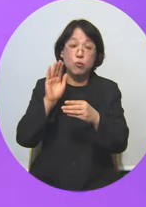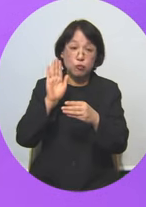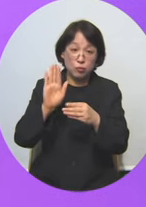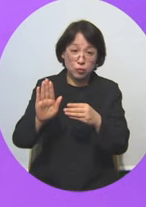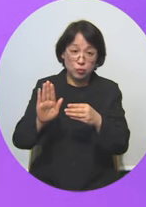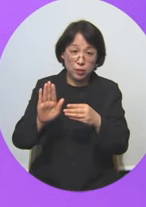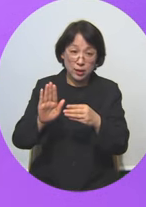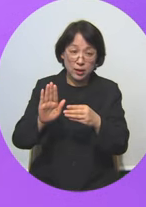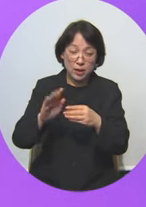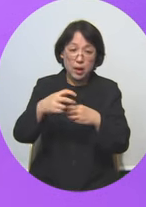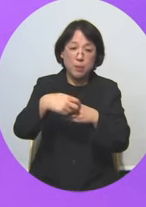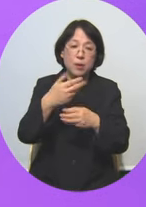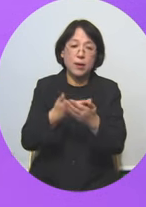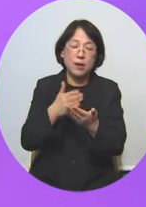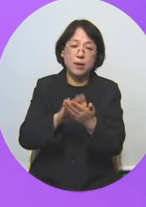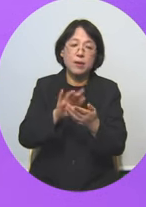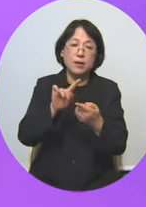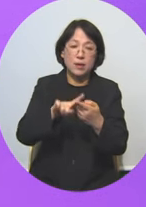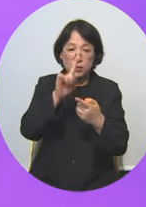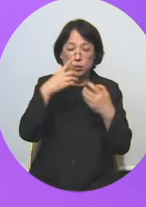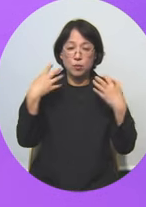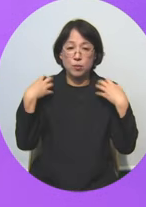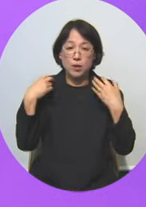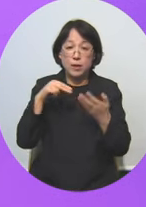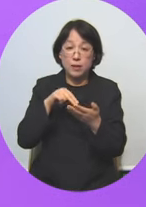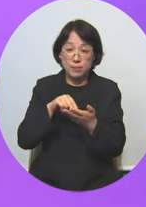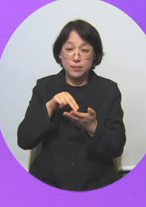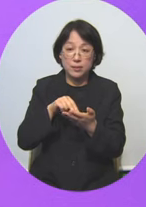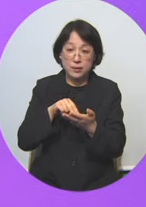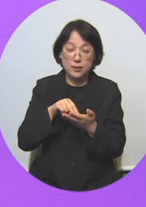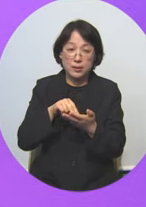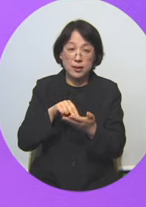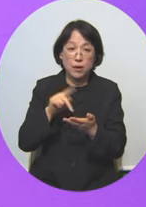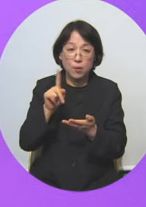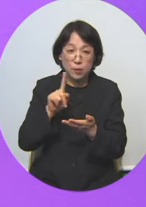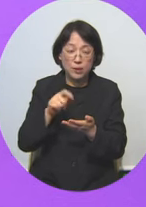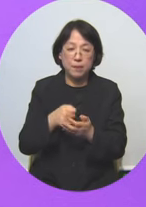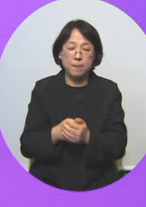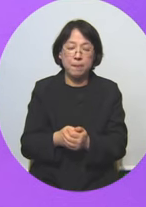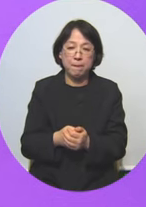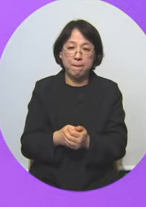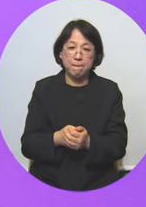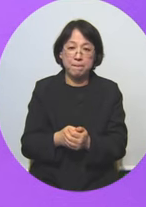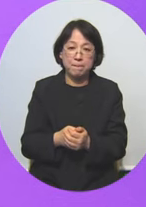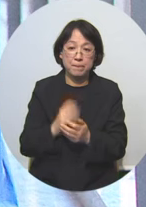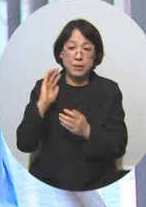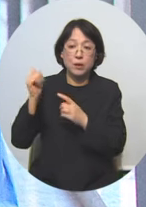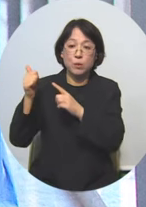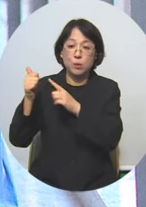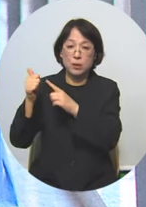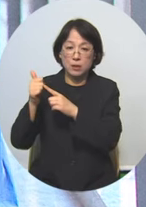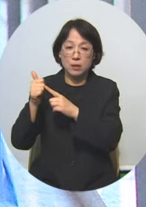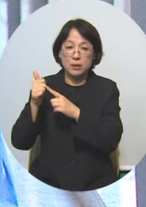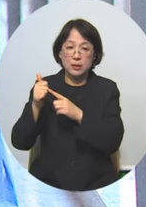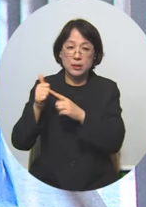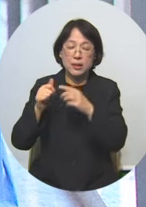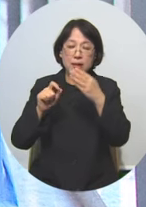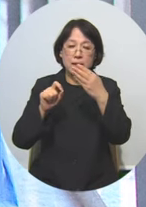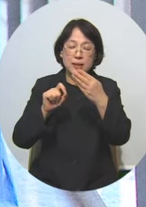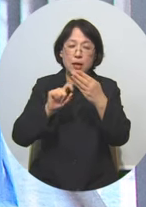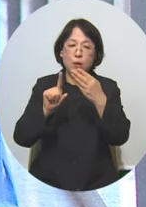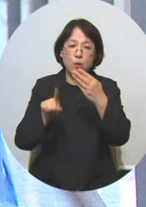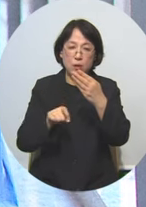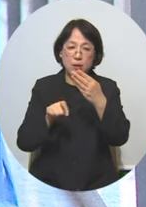의료 개혁에 대한 정부의 입장, 사실 귀추가 주목됐거든요. 어떻게 봐야 될까요? 네, 윤 대통령은 16일